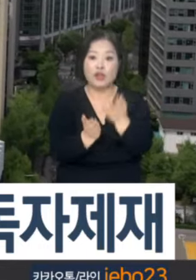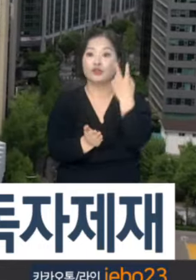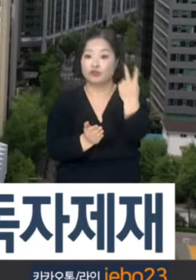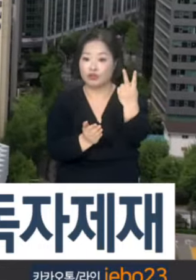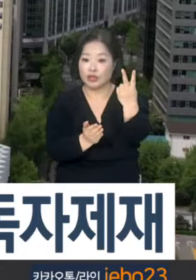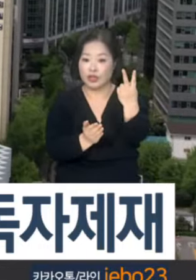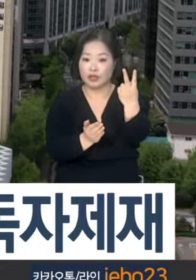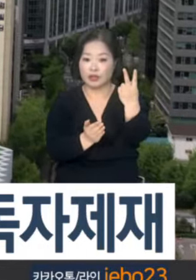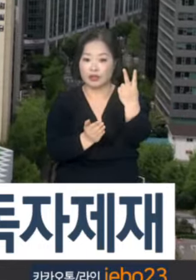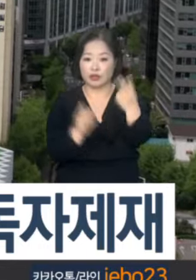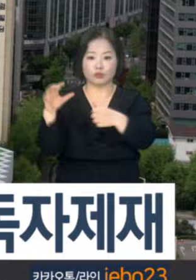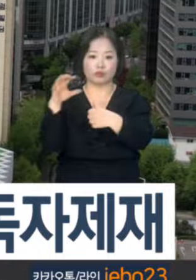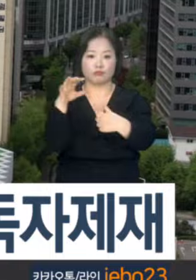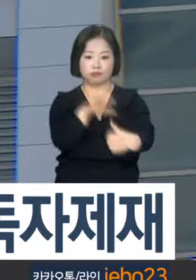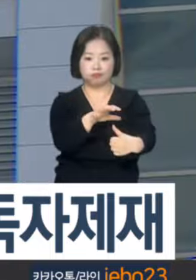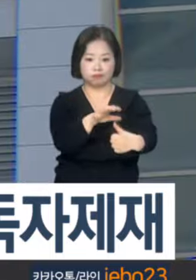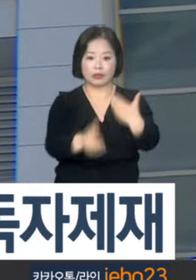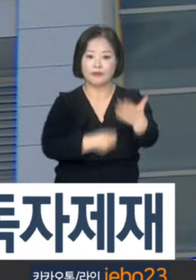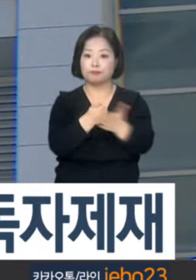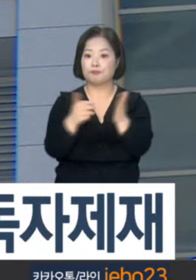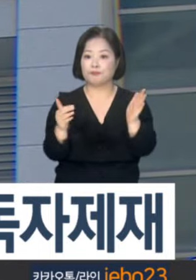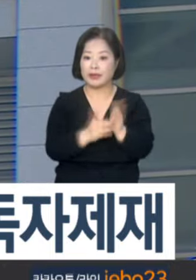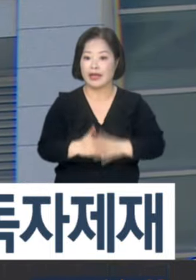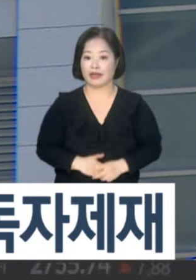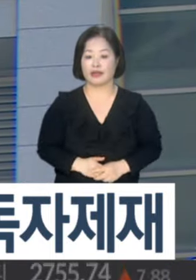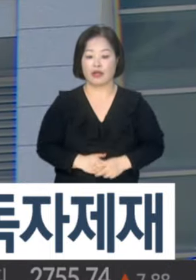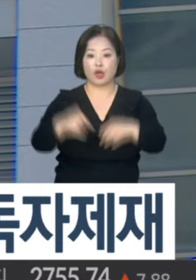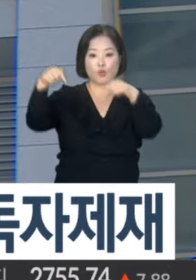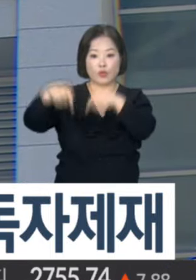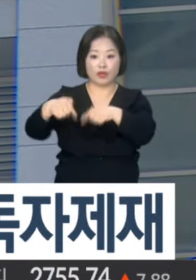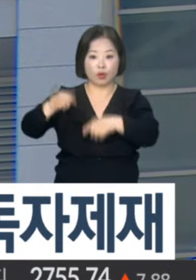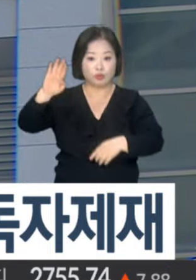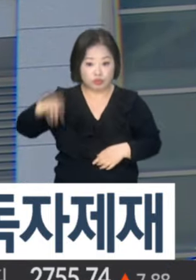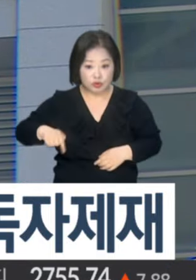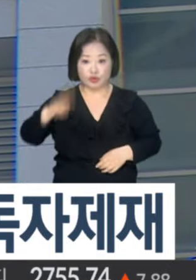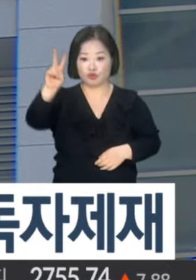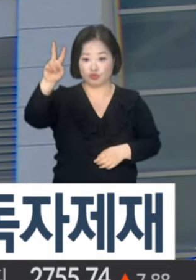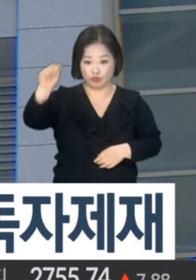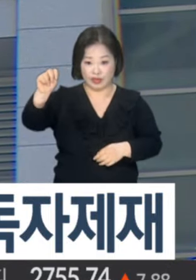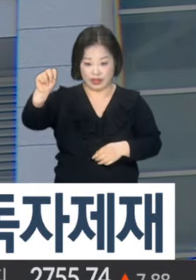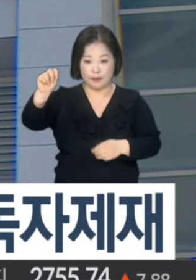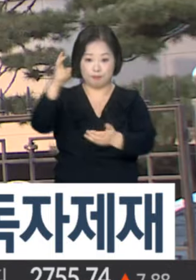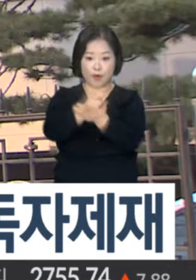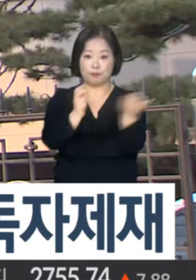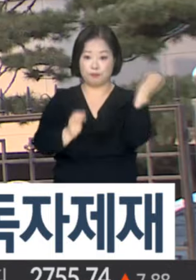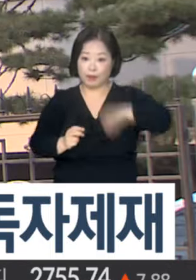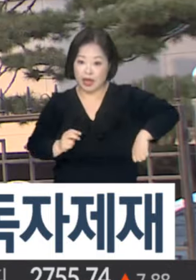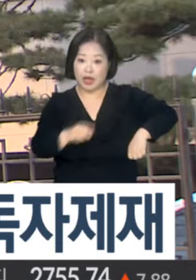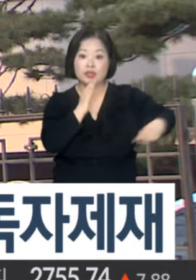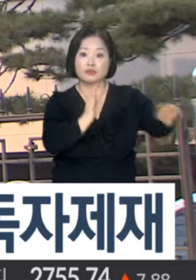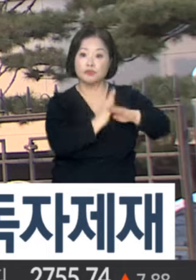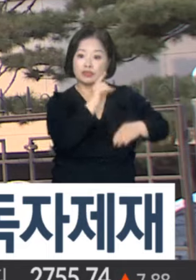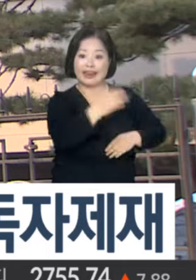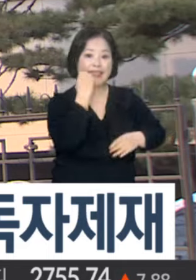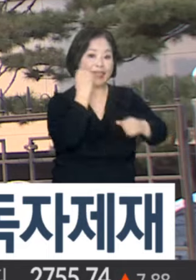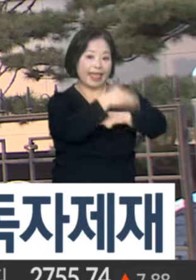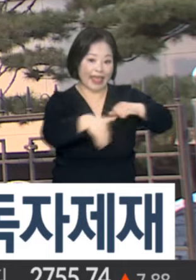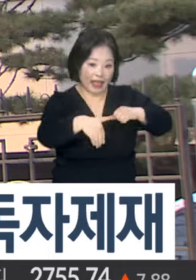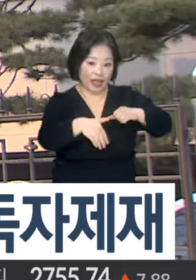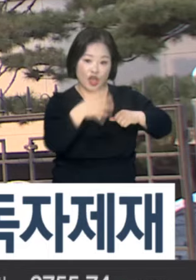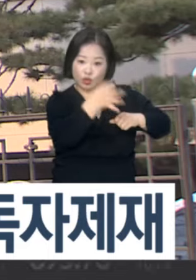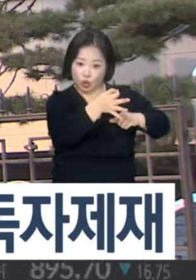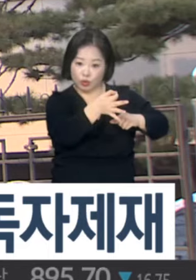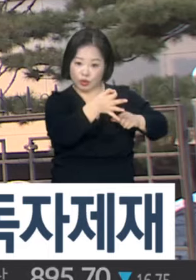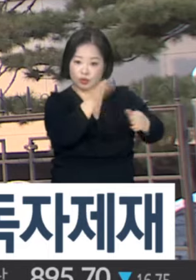대북 독자 제재 대상으로 지정했습니다 외교부는 이들이 유 안보리 제재를 위반하고 북한의 핵 미사일 자금을